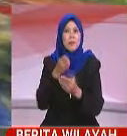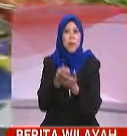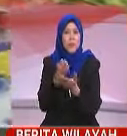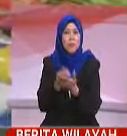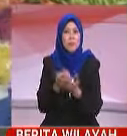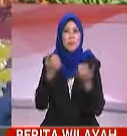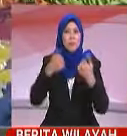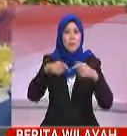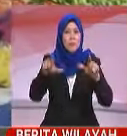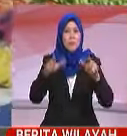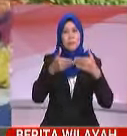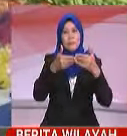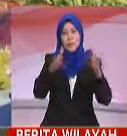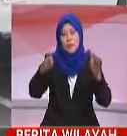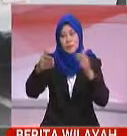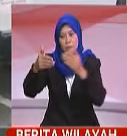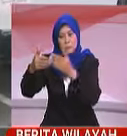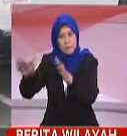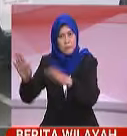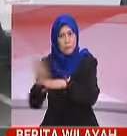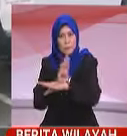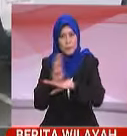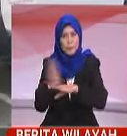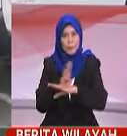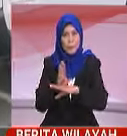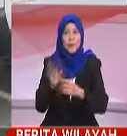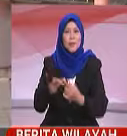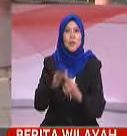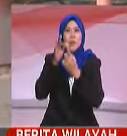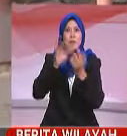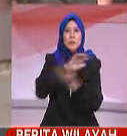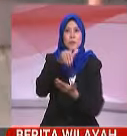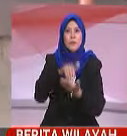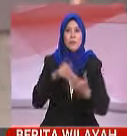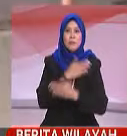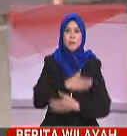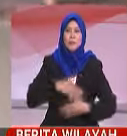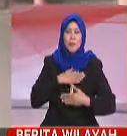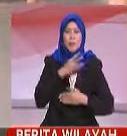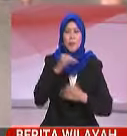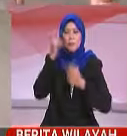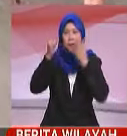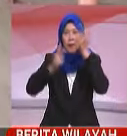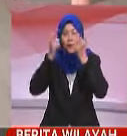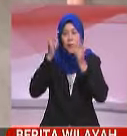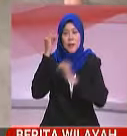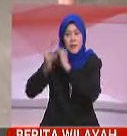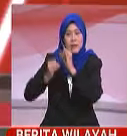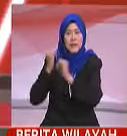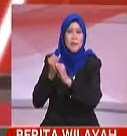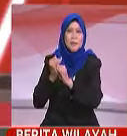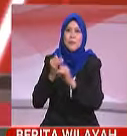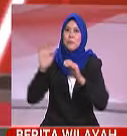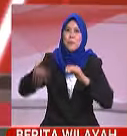telah dibenarkan beroperasi kembali kecuali pusat hiburan dan sektor pelancongan antarabangsa